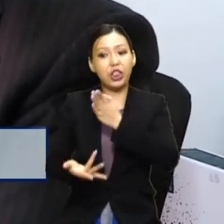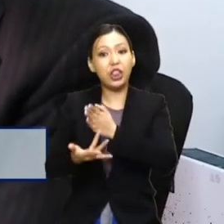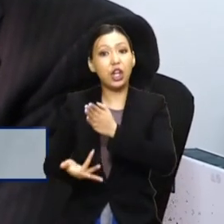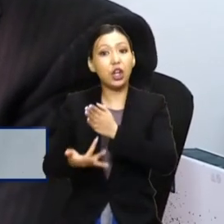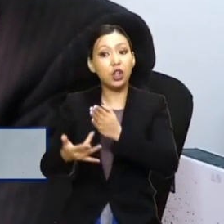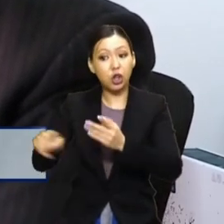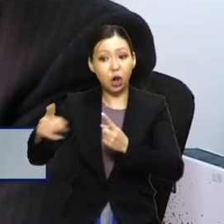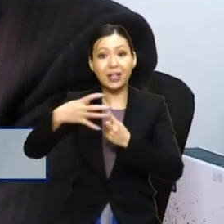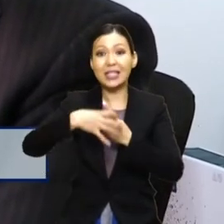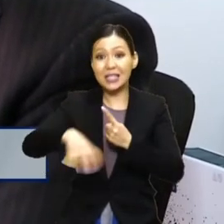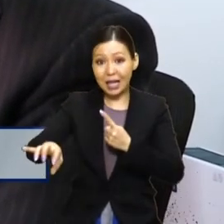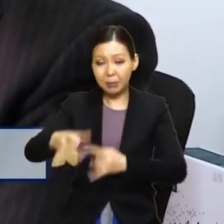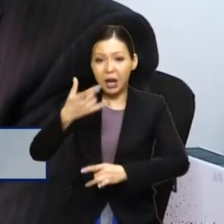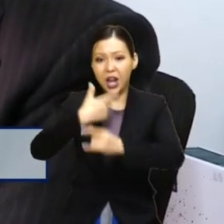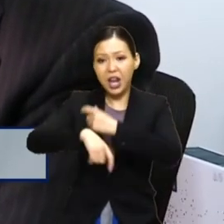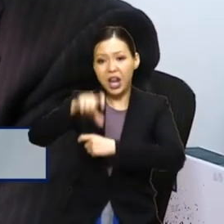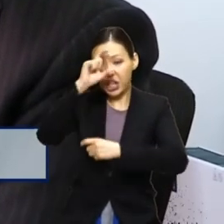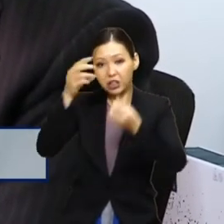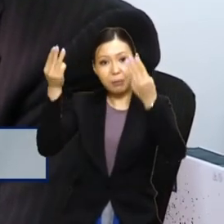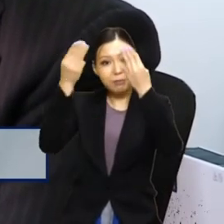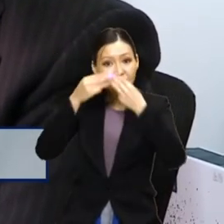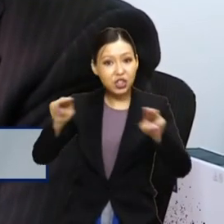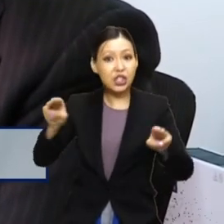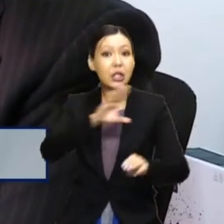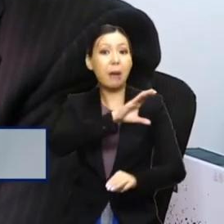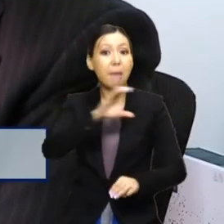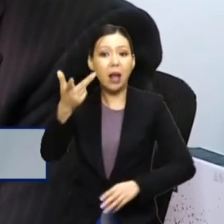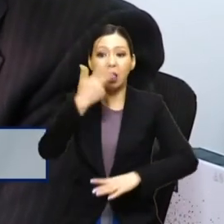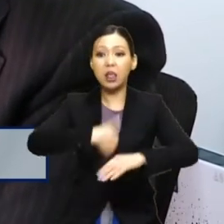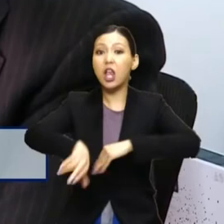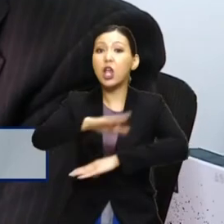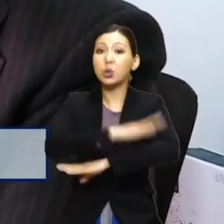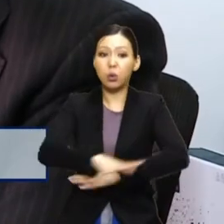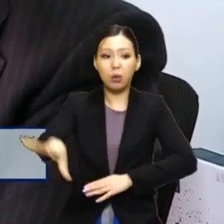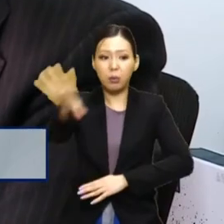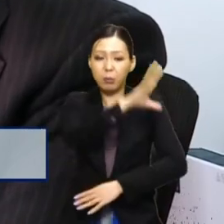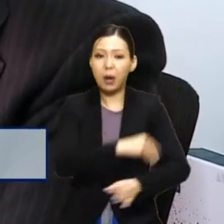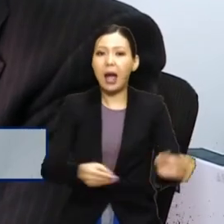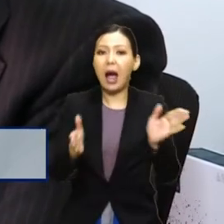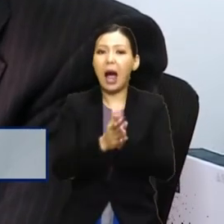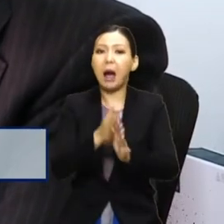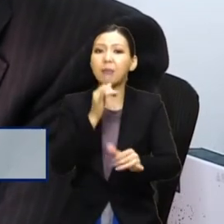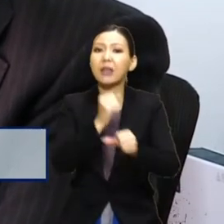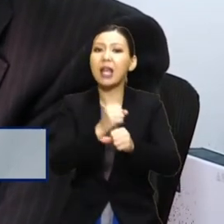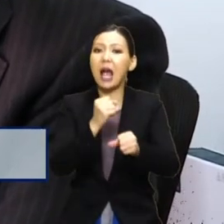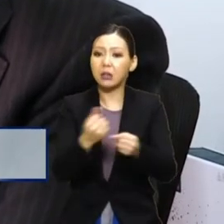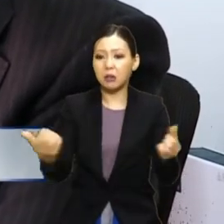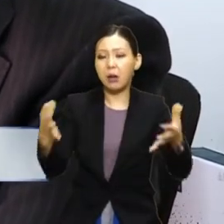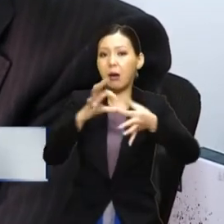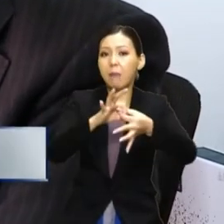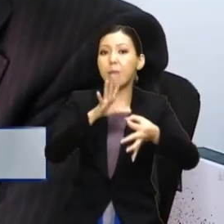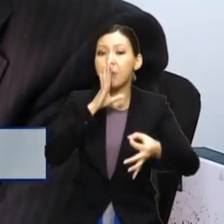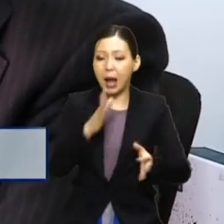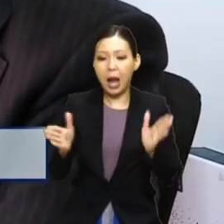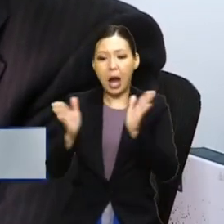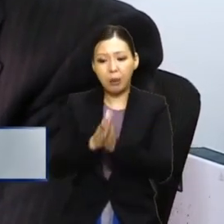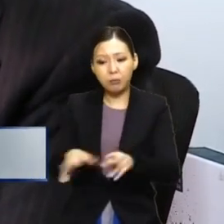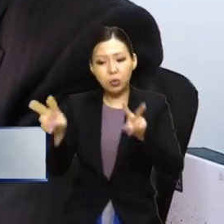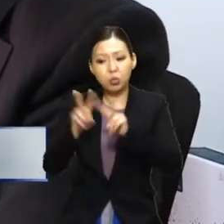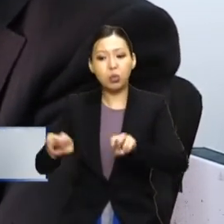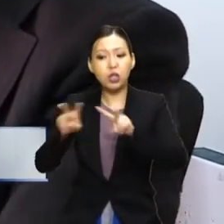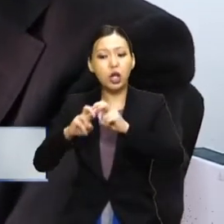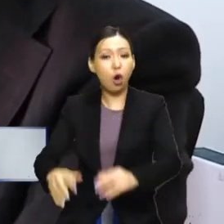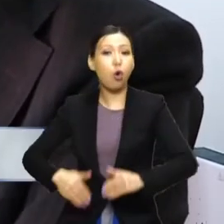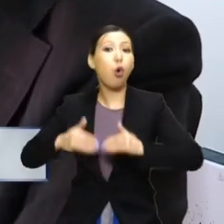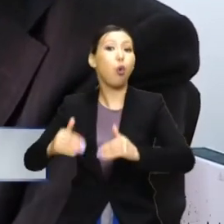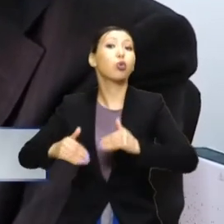салбар эрдэмтэн эдгэний байгууллагууд ихтэй сургуулиудын хамтын ажиллагааг өргнүүлэх, хамтарсан судалгааг хөгжүүлэх,